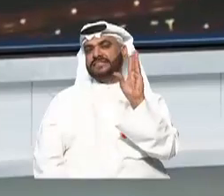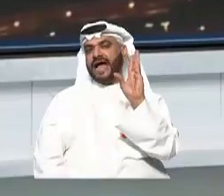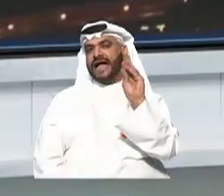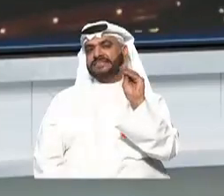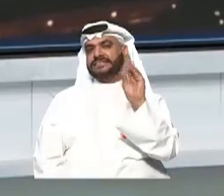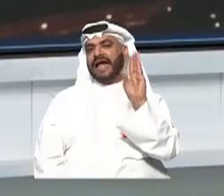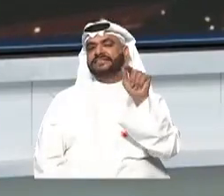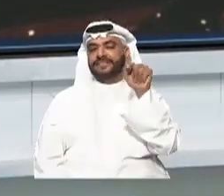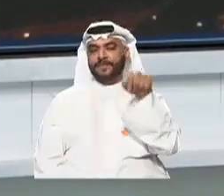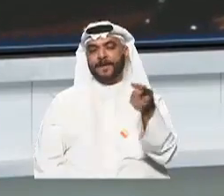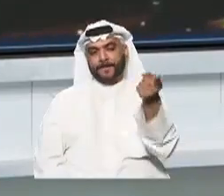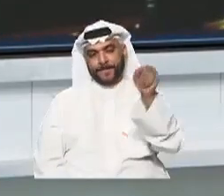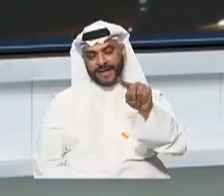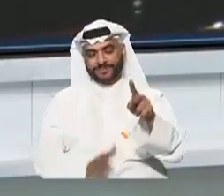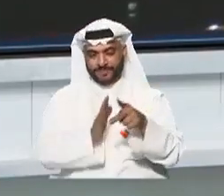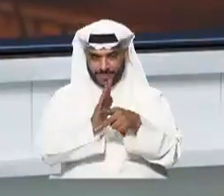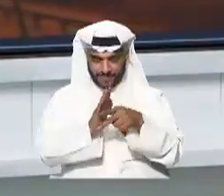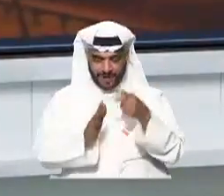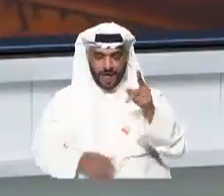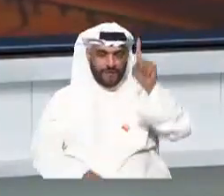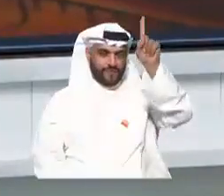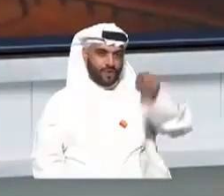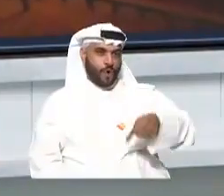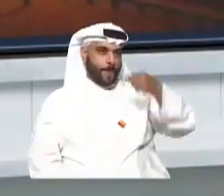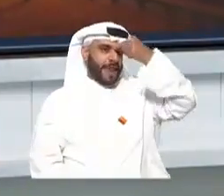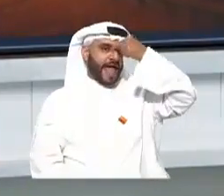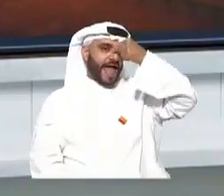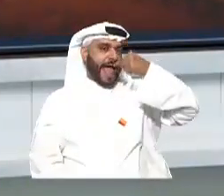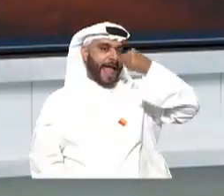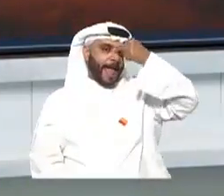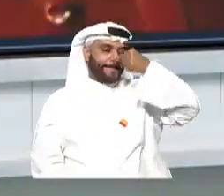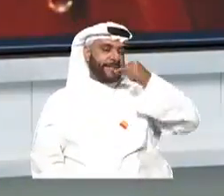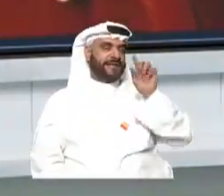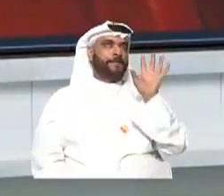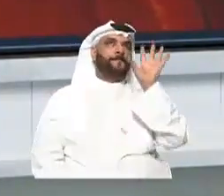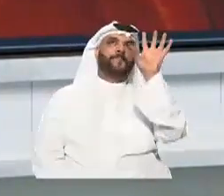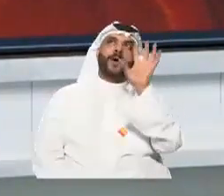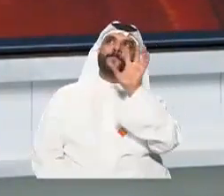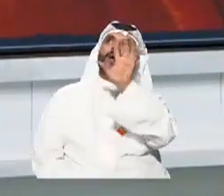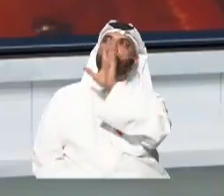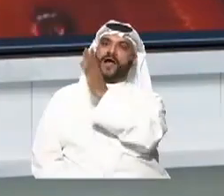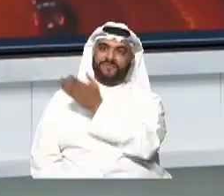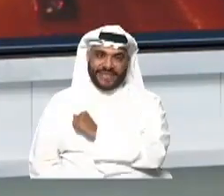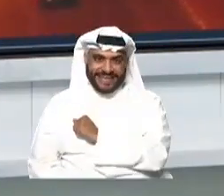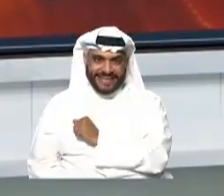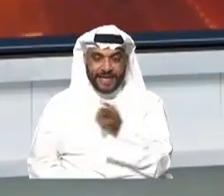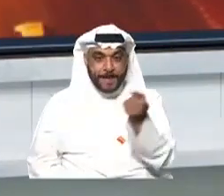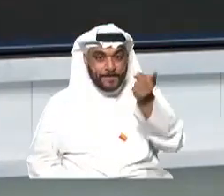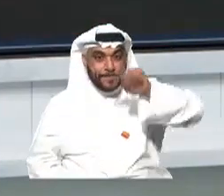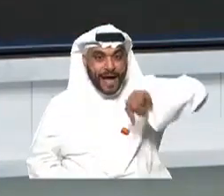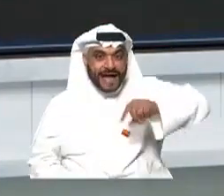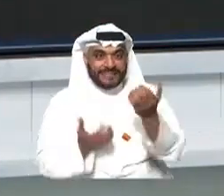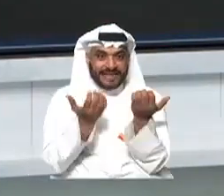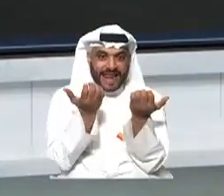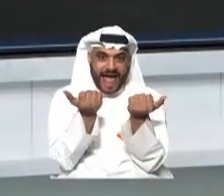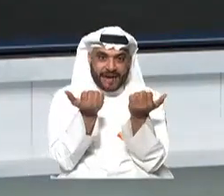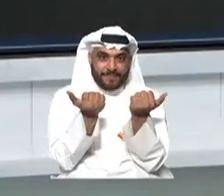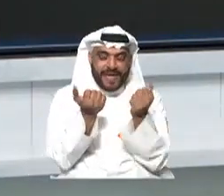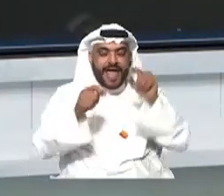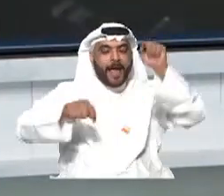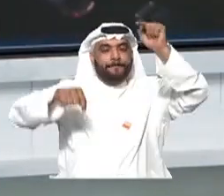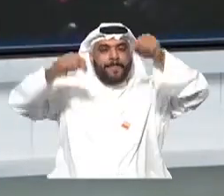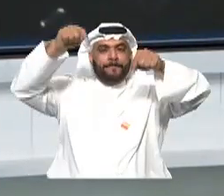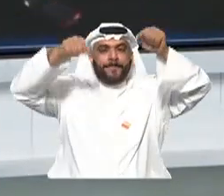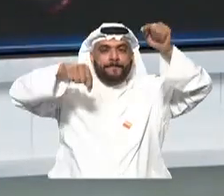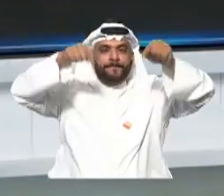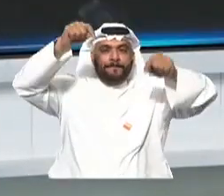الغربي يعود مجددا. في يوم الخميس عبور السحب راح يستمر ويانا، فرص لأمطار خفيفة متفرقة أثناء عبورها يوم الغد على بعض المناطق.